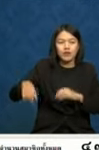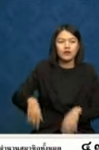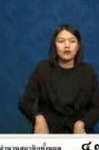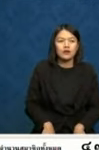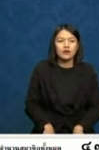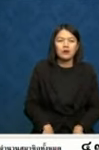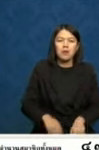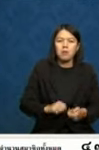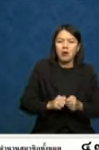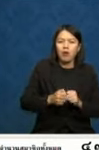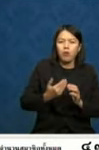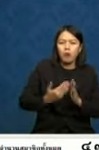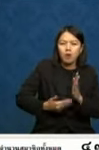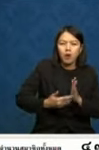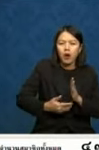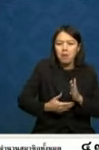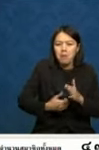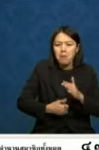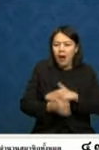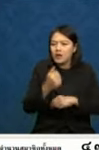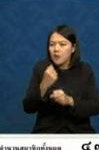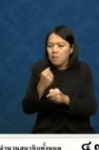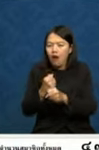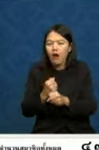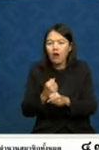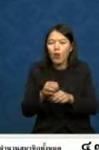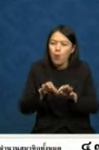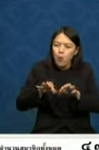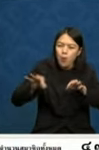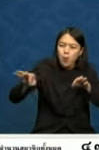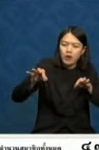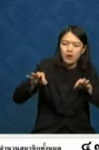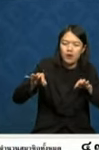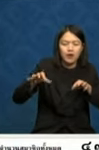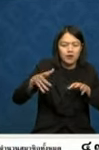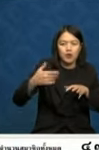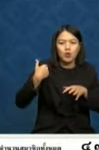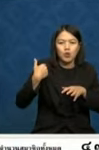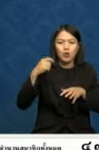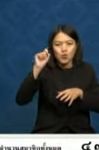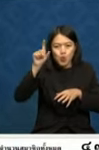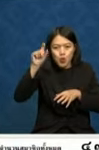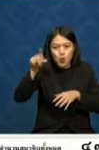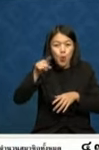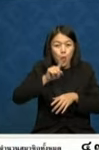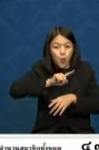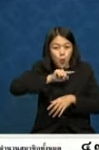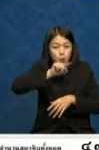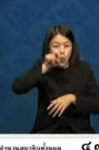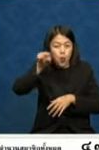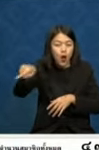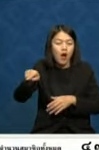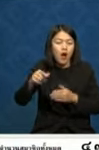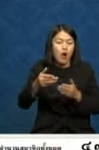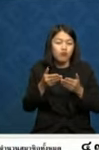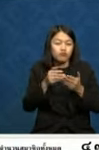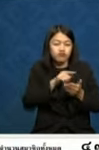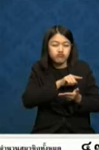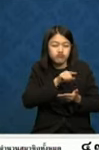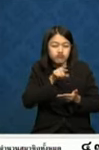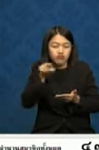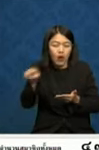เป็นอุปสรรคในการเข้าปฏิบัติงานปฏิบัติการในทะเลที่เกิดเหตุต้องใช้เวลาในการเดินทาง